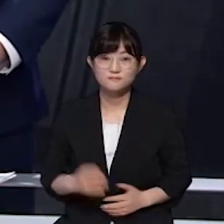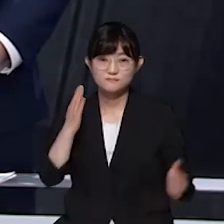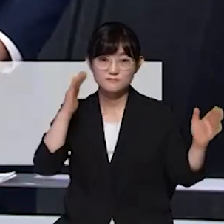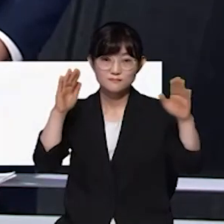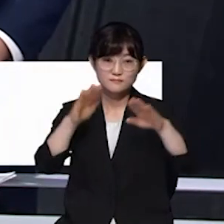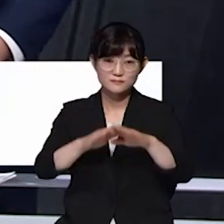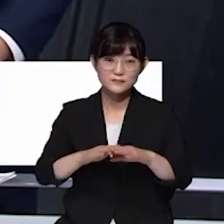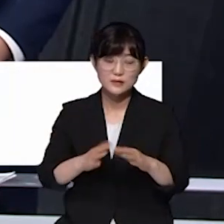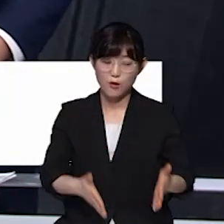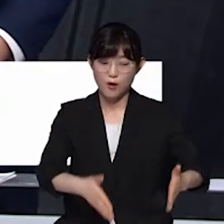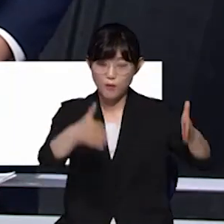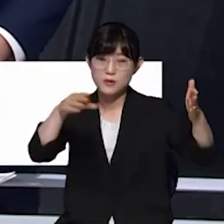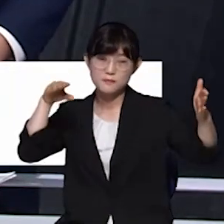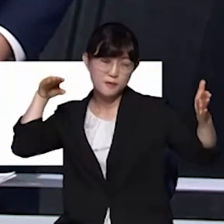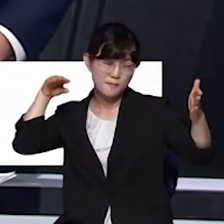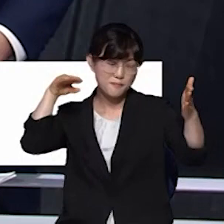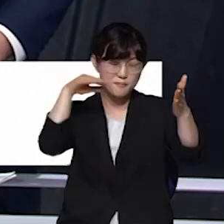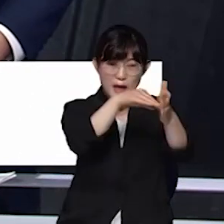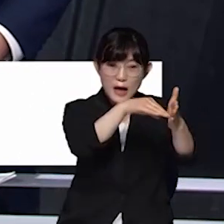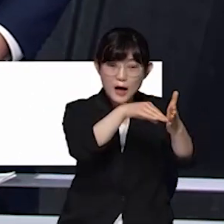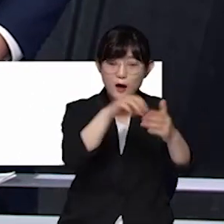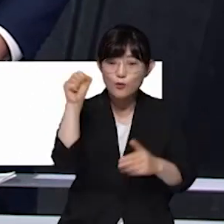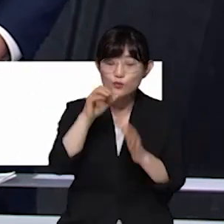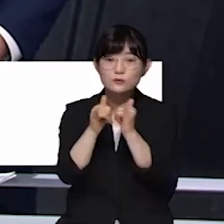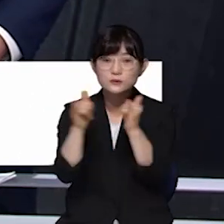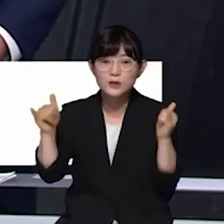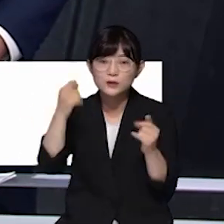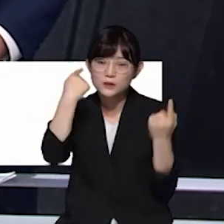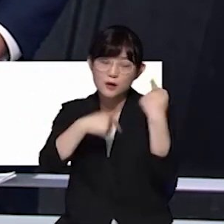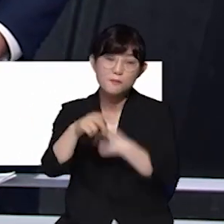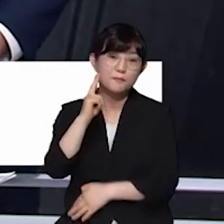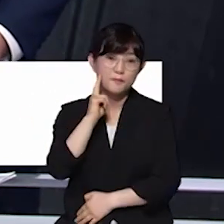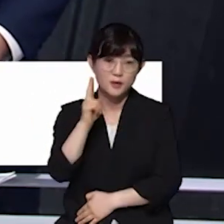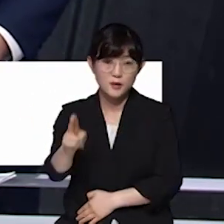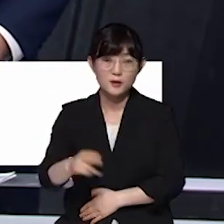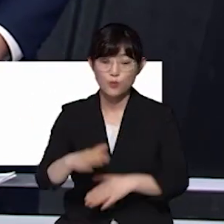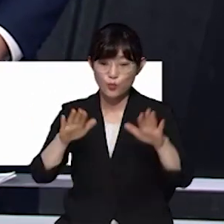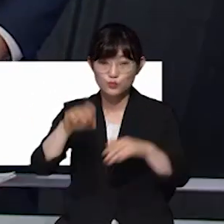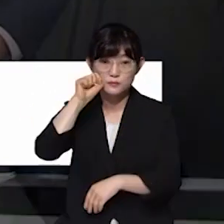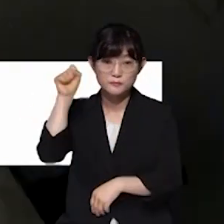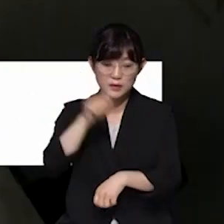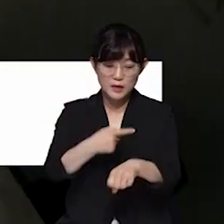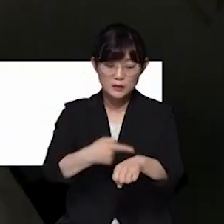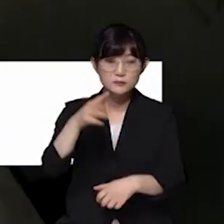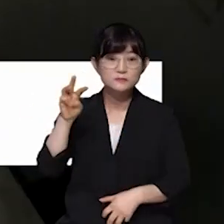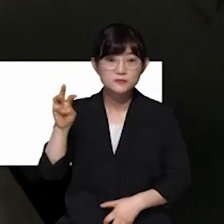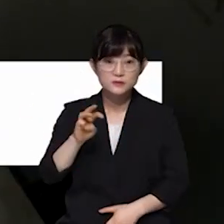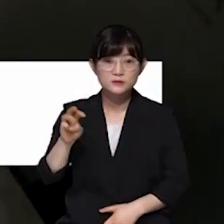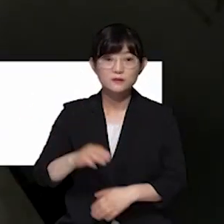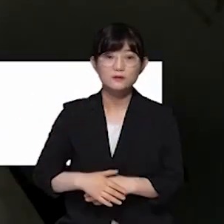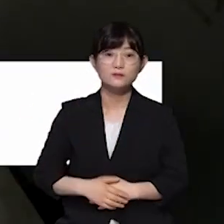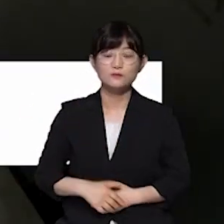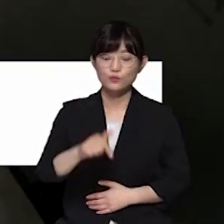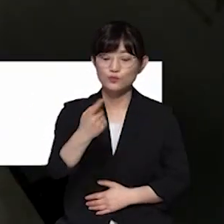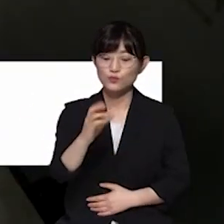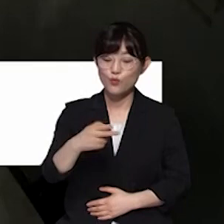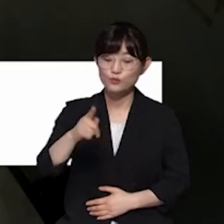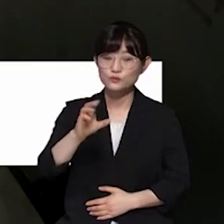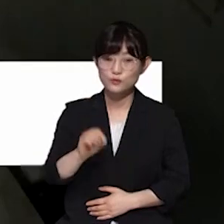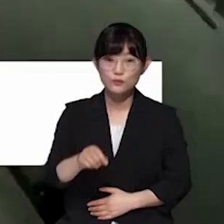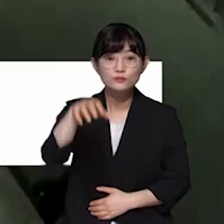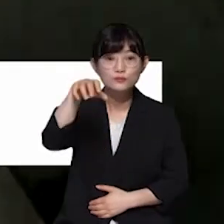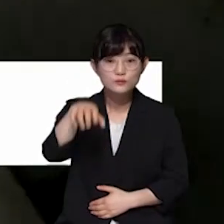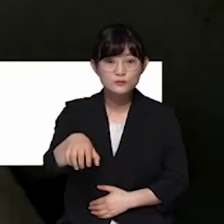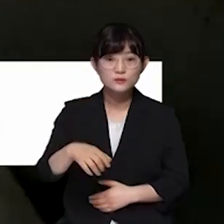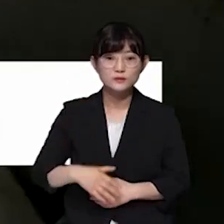한밤중 SUV 차량이 건물로 돌진해 운전자가 크게 다쳤습니다. 오늘 새벽 1시 반쯤 광주광역시 서구 농성동의 한